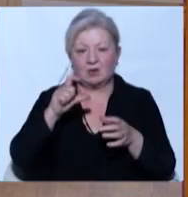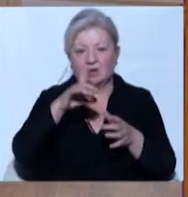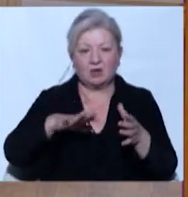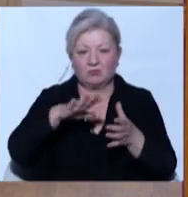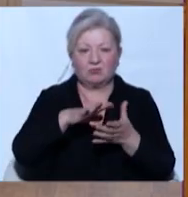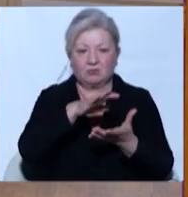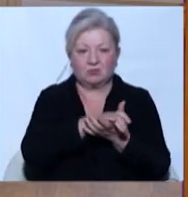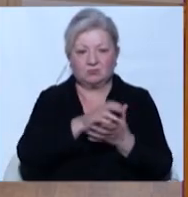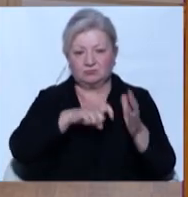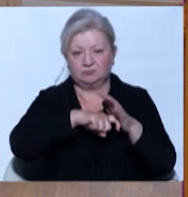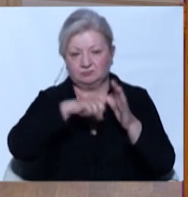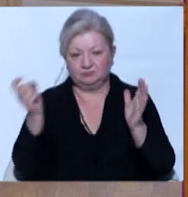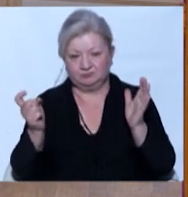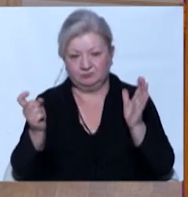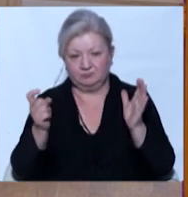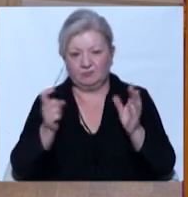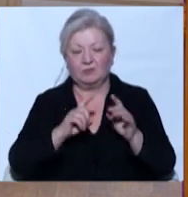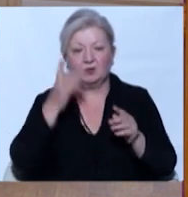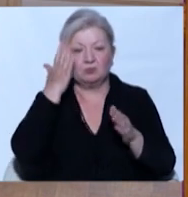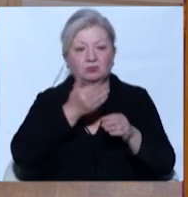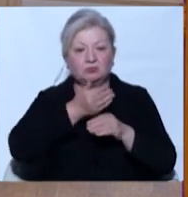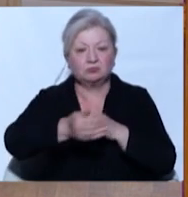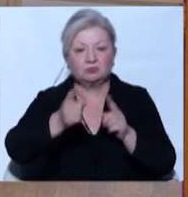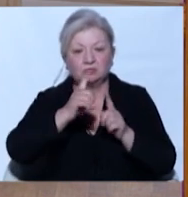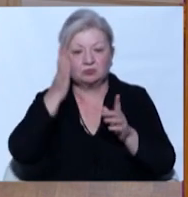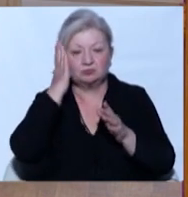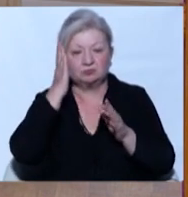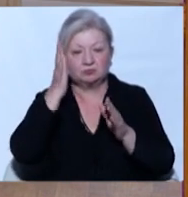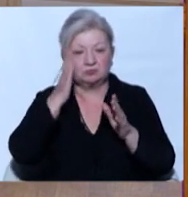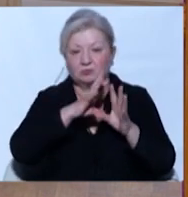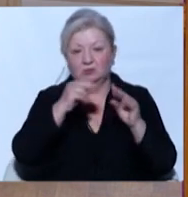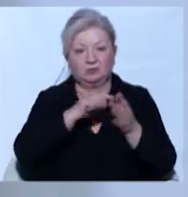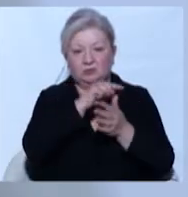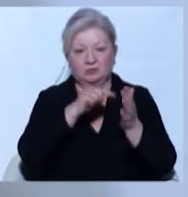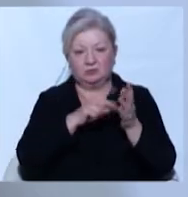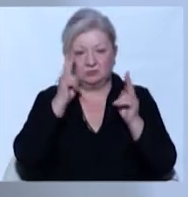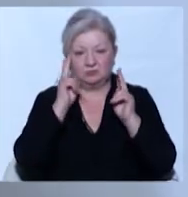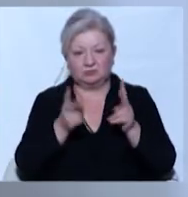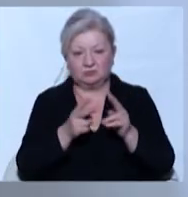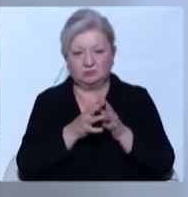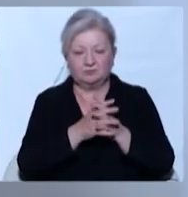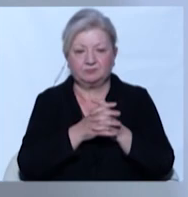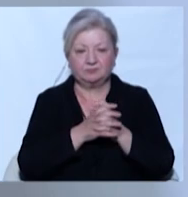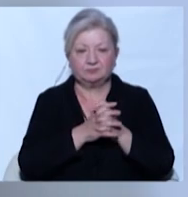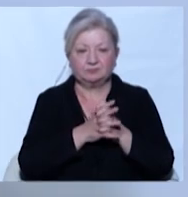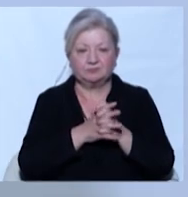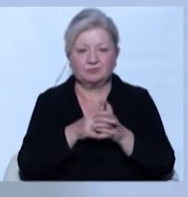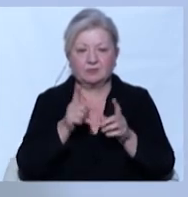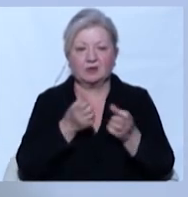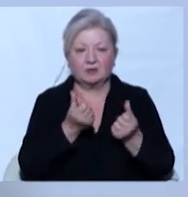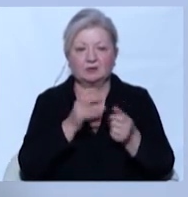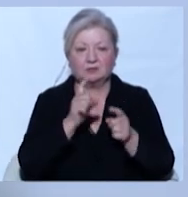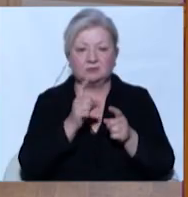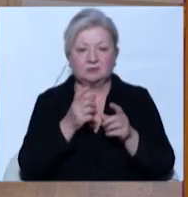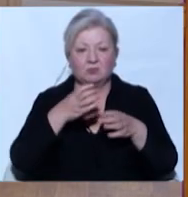ძალიან რთულია პროგნოზირება, თუ რა შედეგებს მოუტანს ეს ყველაფერი ცალკე ევროკავშირს და რა თქმა უნდა თვითონ გაერთიანებულ სამეფოს. ახლა რამდენიმე სიტყვით